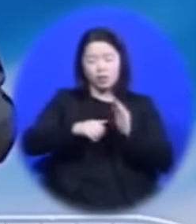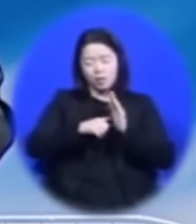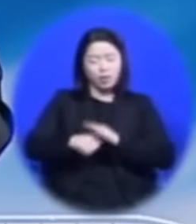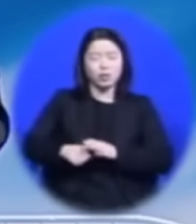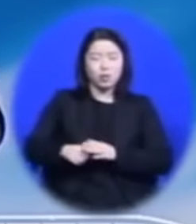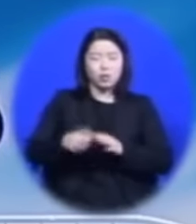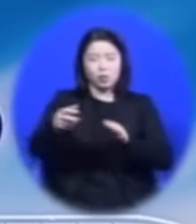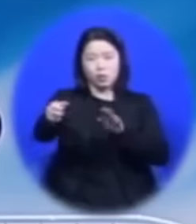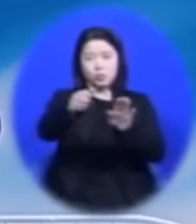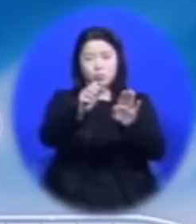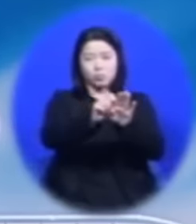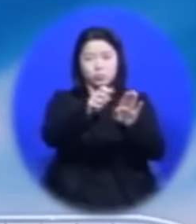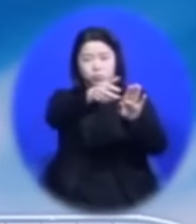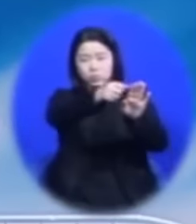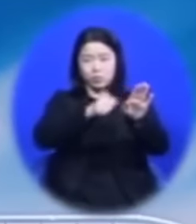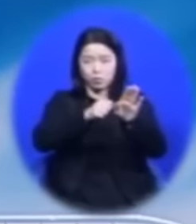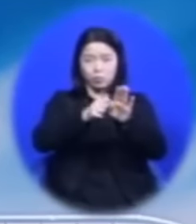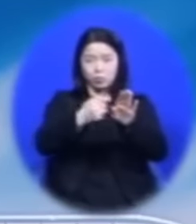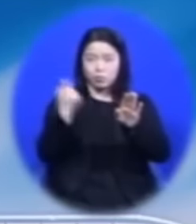닫고 들어가야 되는데